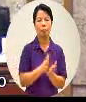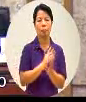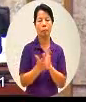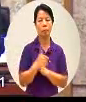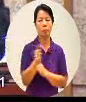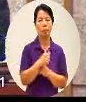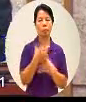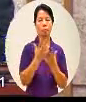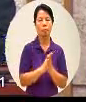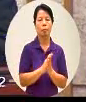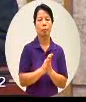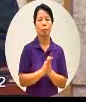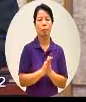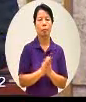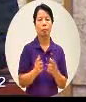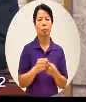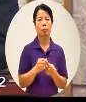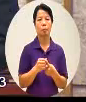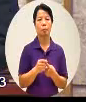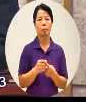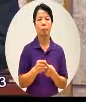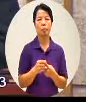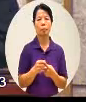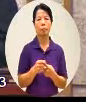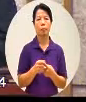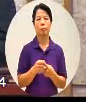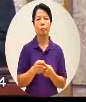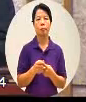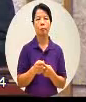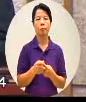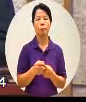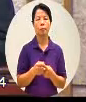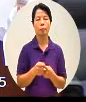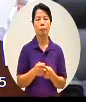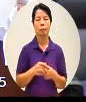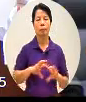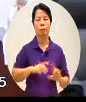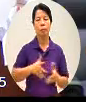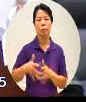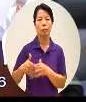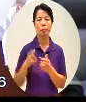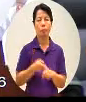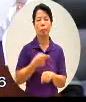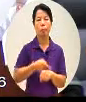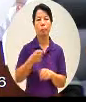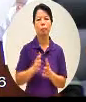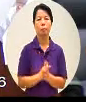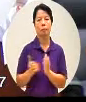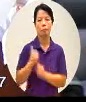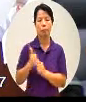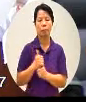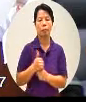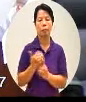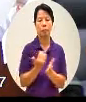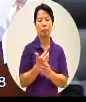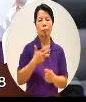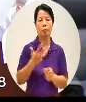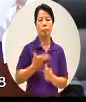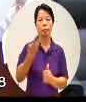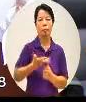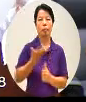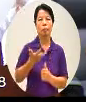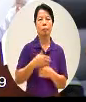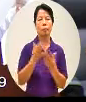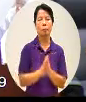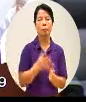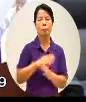类。 来。你的竞赛吼，要有国际性的竞赛前八名，还有全国前